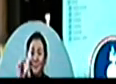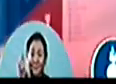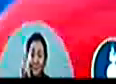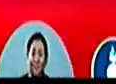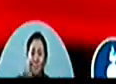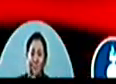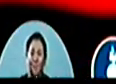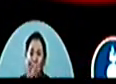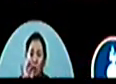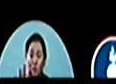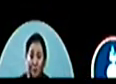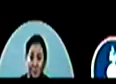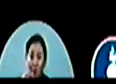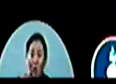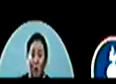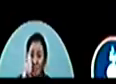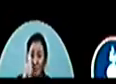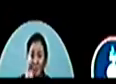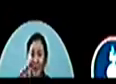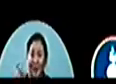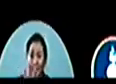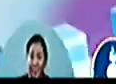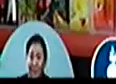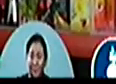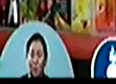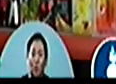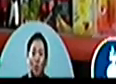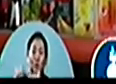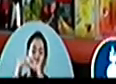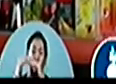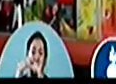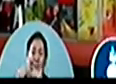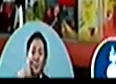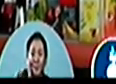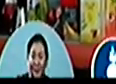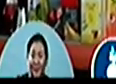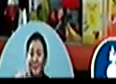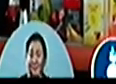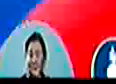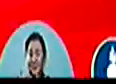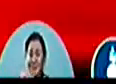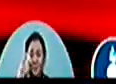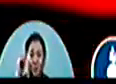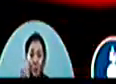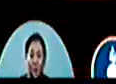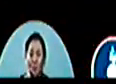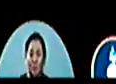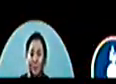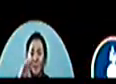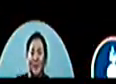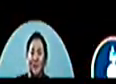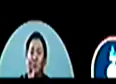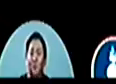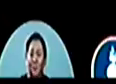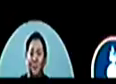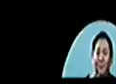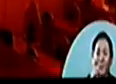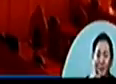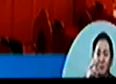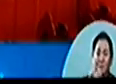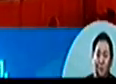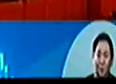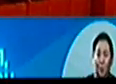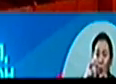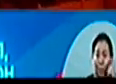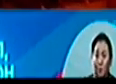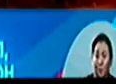тогтвортой, ойлгомжтой байх хууль зүйн цогц шинжилэл хийнэ. Худалдаа арилжааны харилцааг зохицуулсан бие даасан хууль батлан хэрэгжүүлнэ.